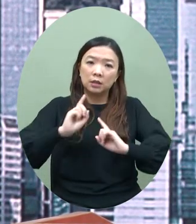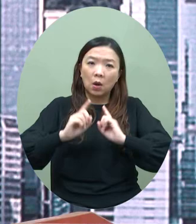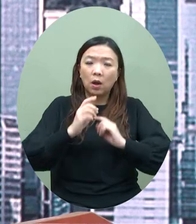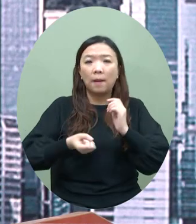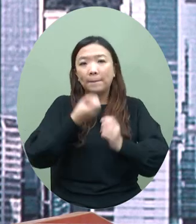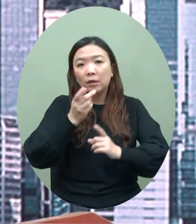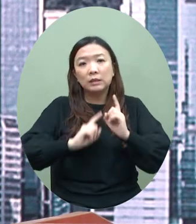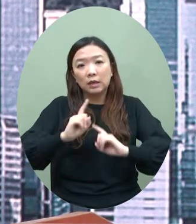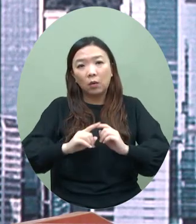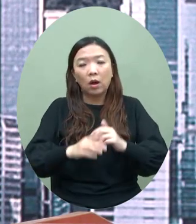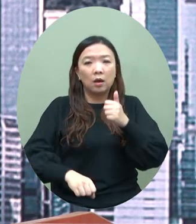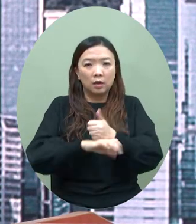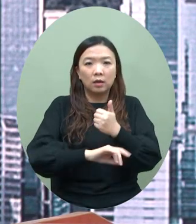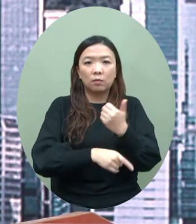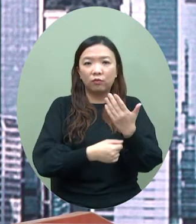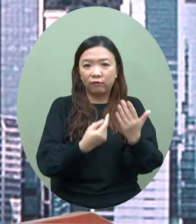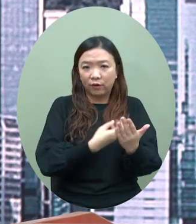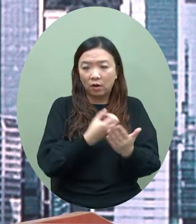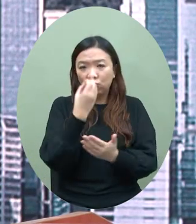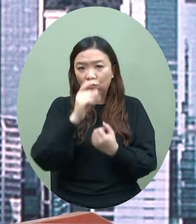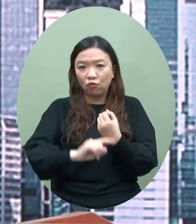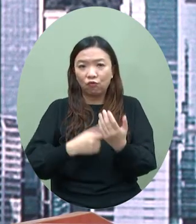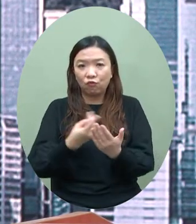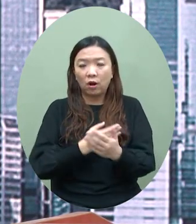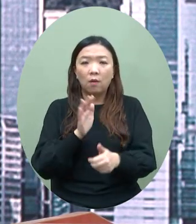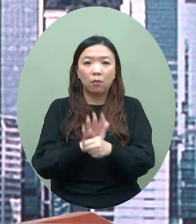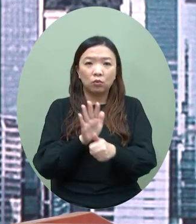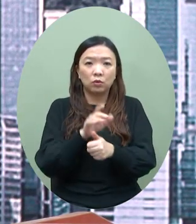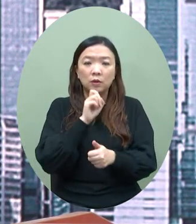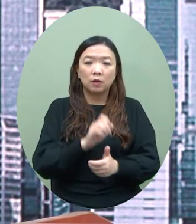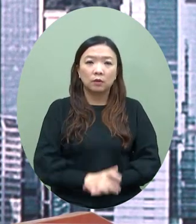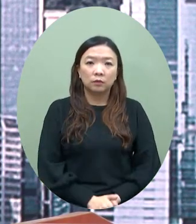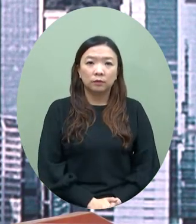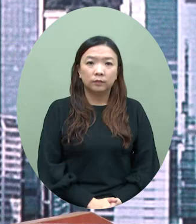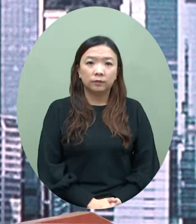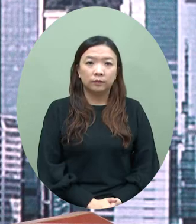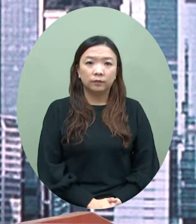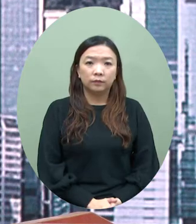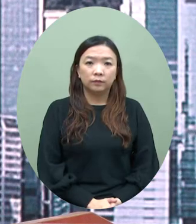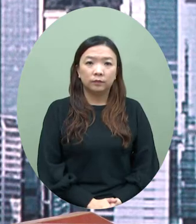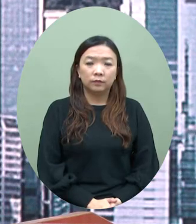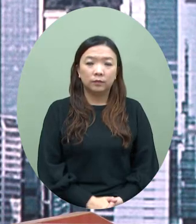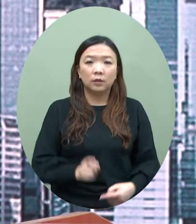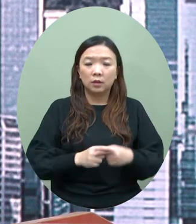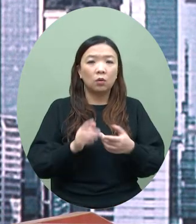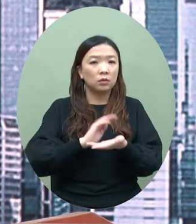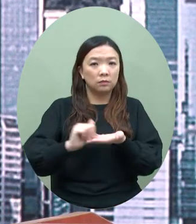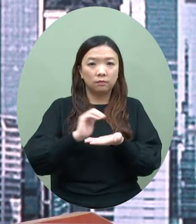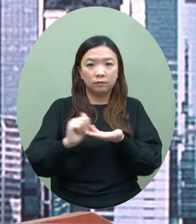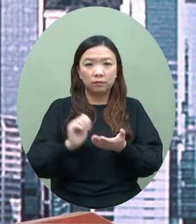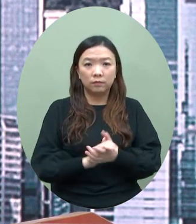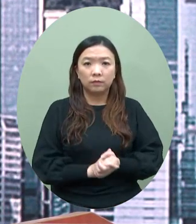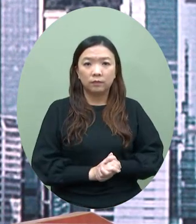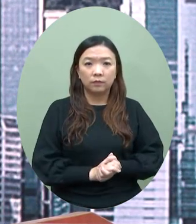個受到基本法和香港法例的保障的所以這件事呢是非常清楚，亦都是我們